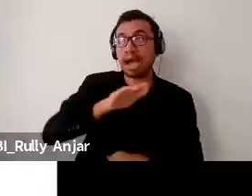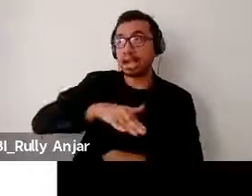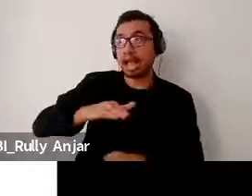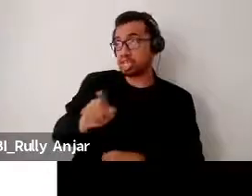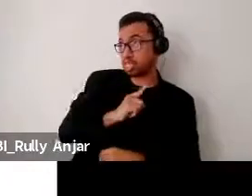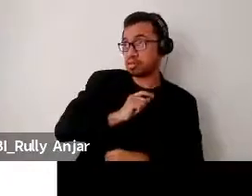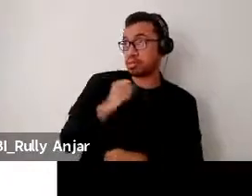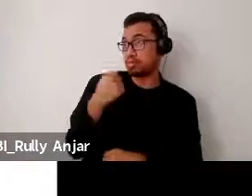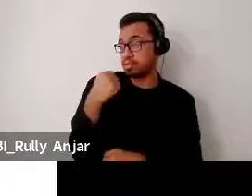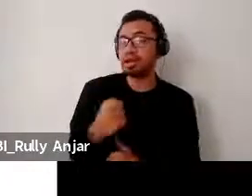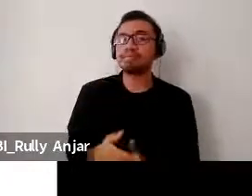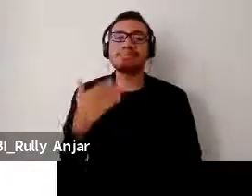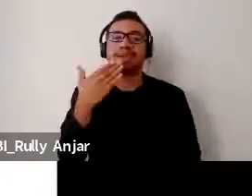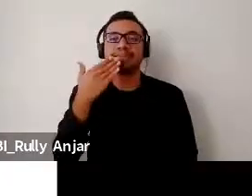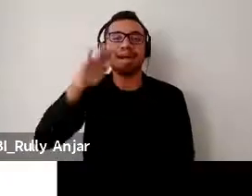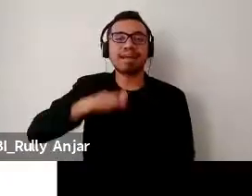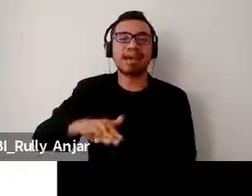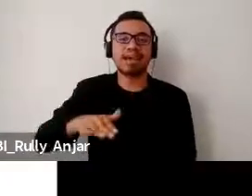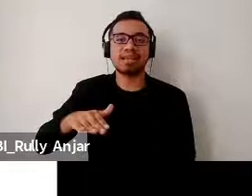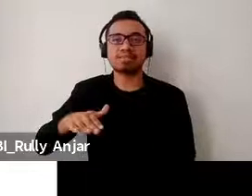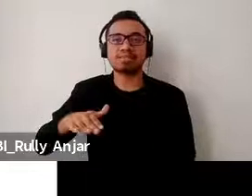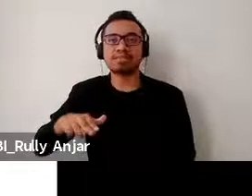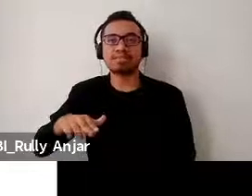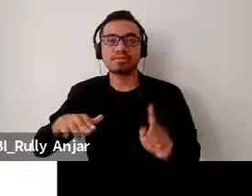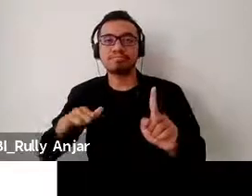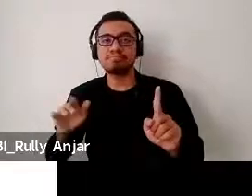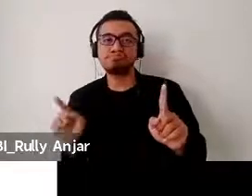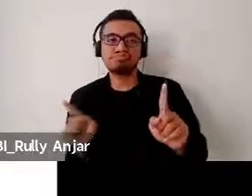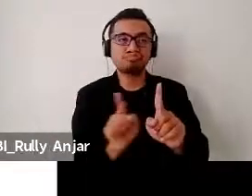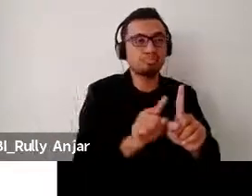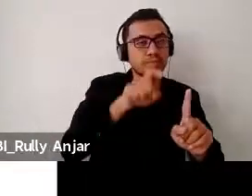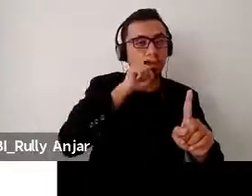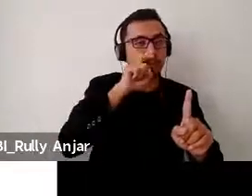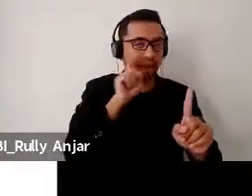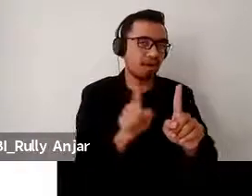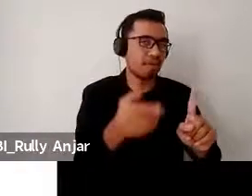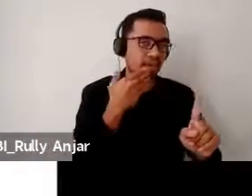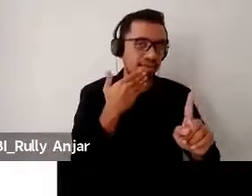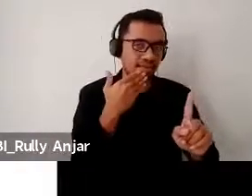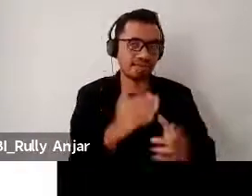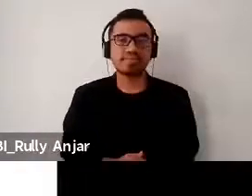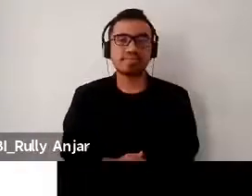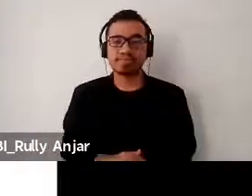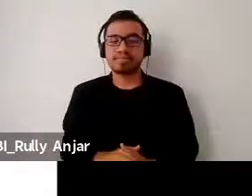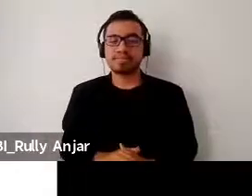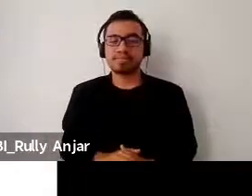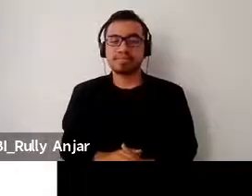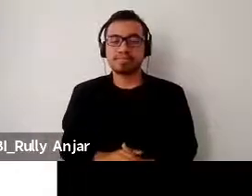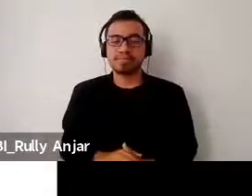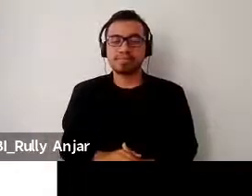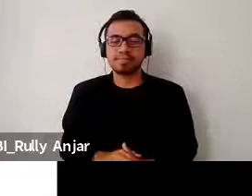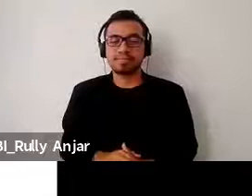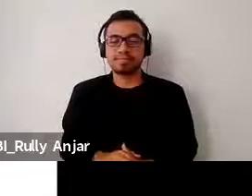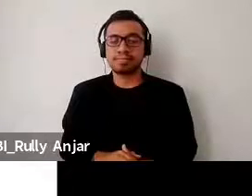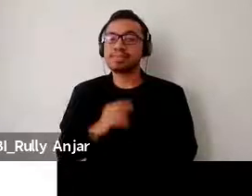itu lebih dekat dengan ayahnya dan itu didukung oleh konstruksi sosial bahwa mengurusi